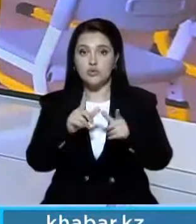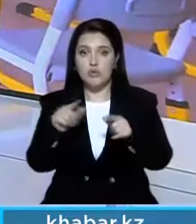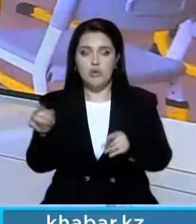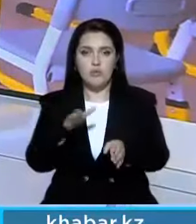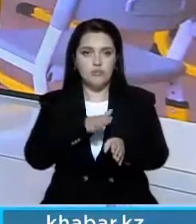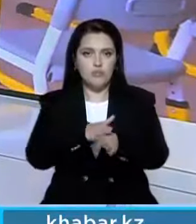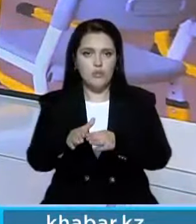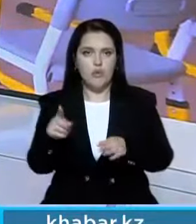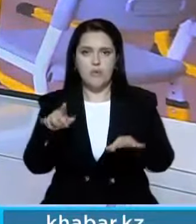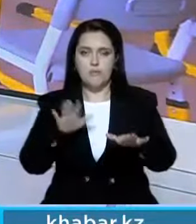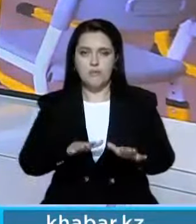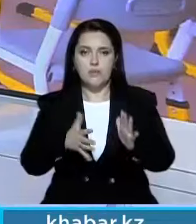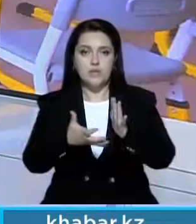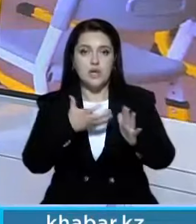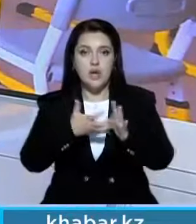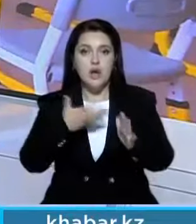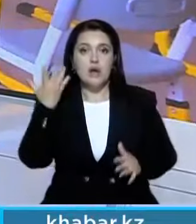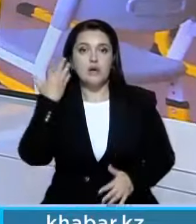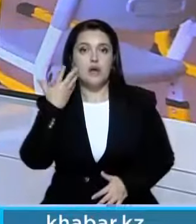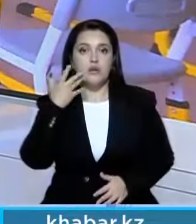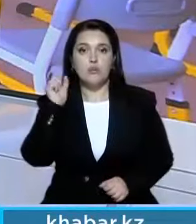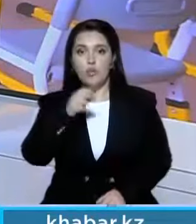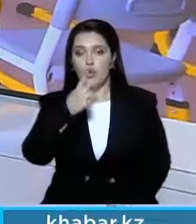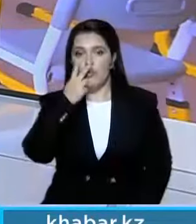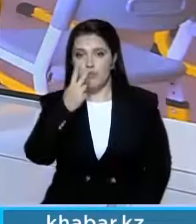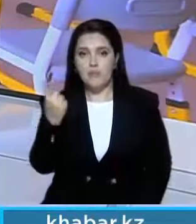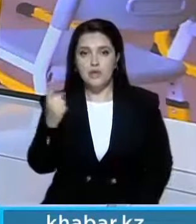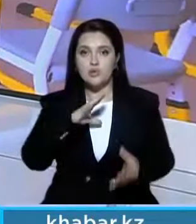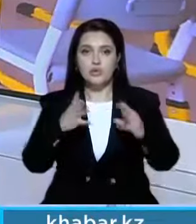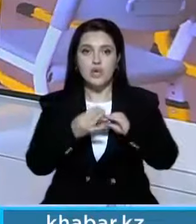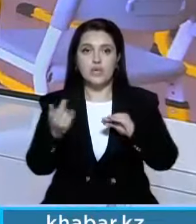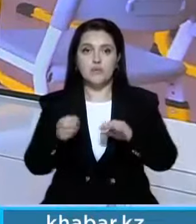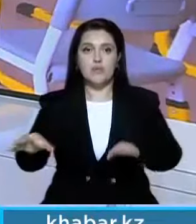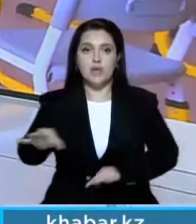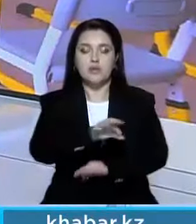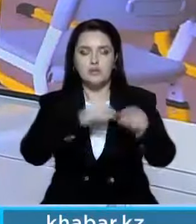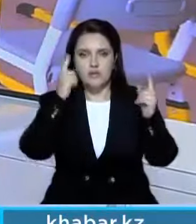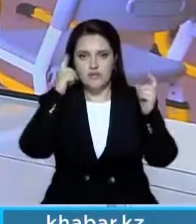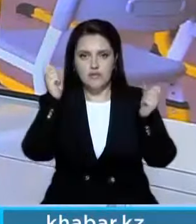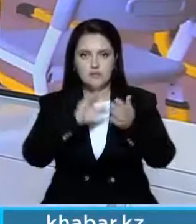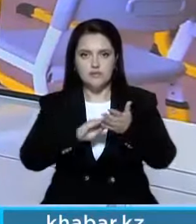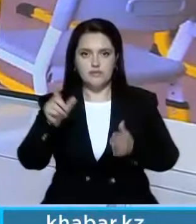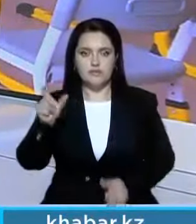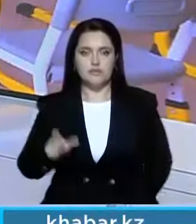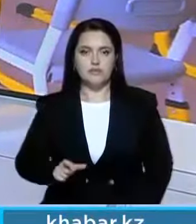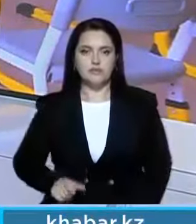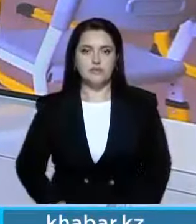не справляются с нагрузкой. Когда же местные жители смогут увидеть первые результаты нацпроекта, узнавала Алина Брыжанова.